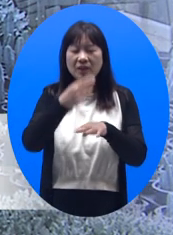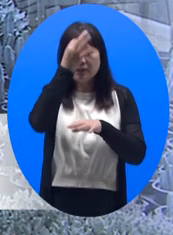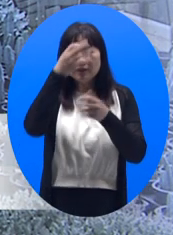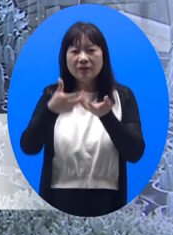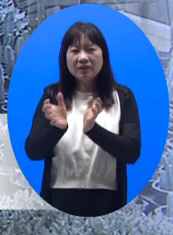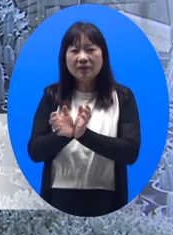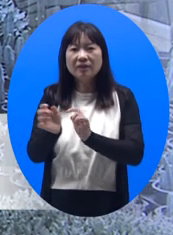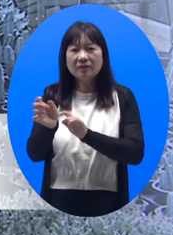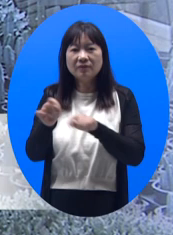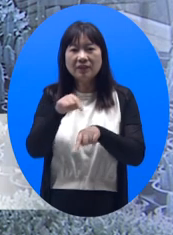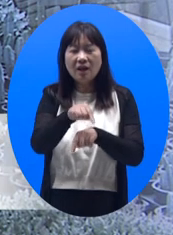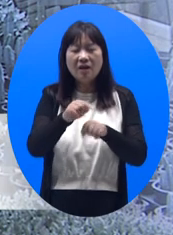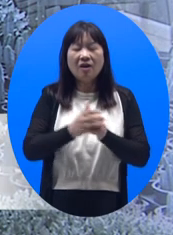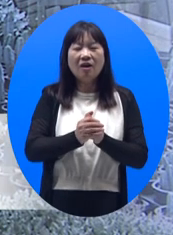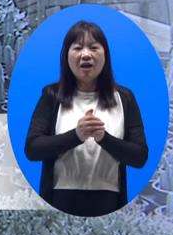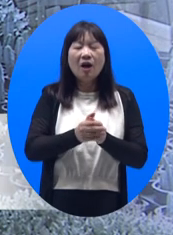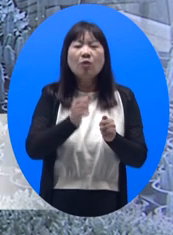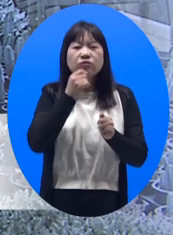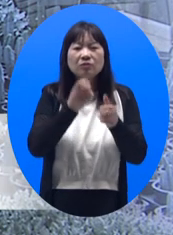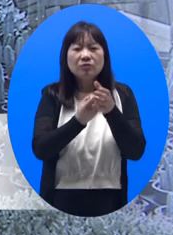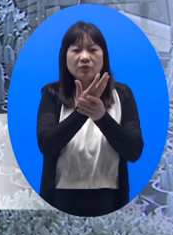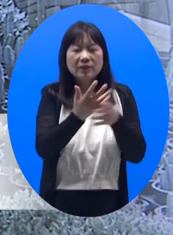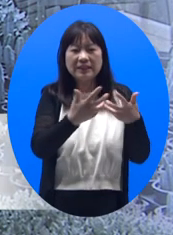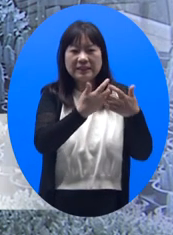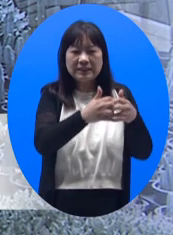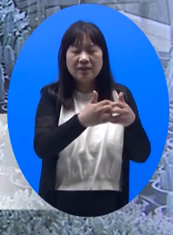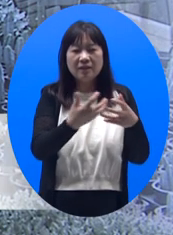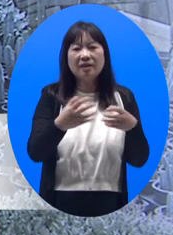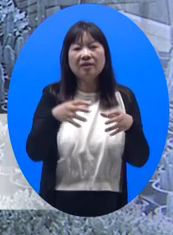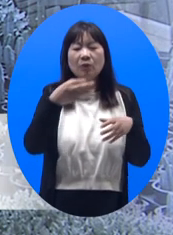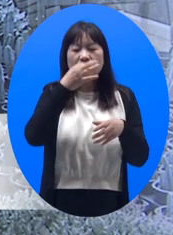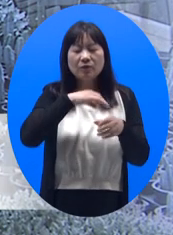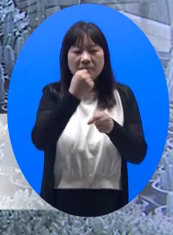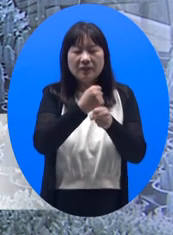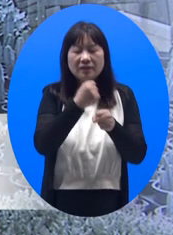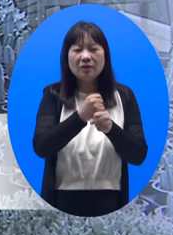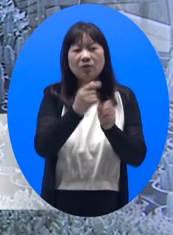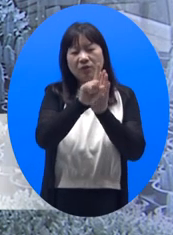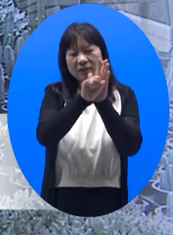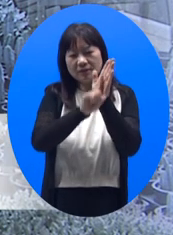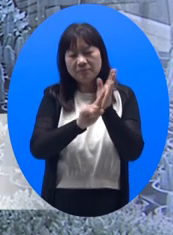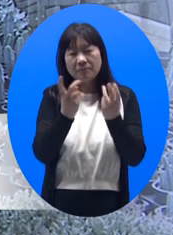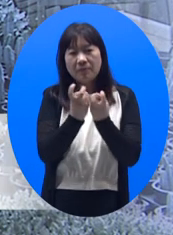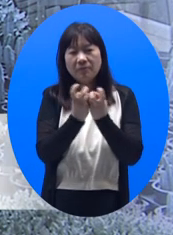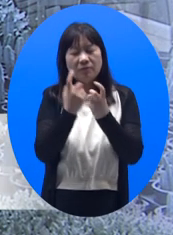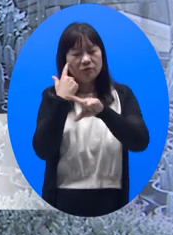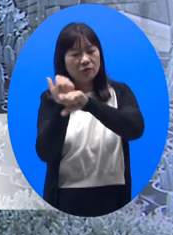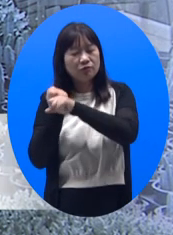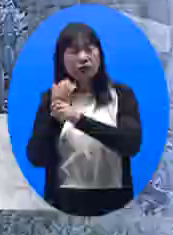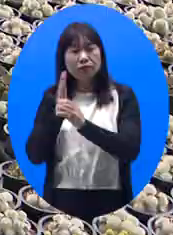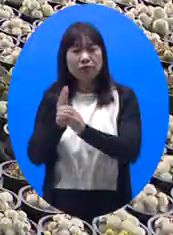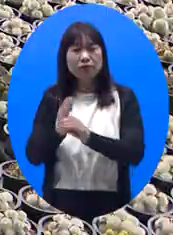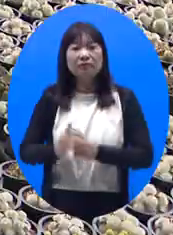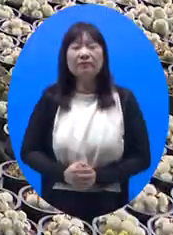가습기를 효율적 조합으로 설치해 온도를 낮추는 방법을 연구하고 있습니다. 이슬비 기자가 취재했습니다.